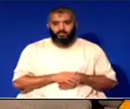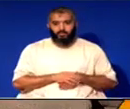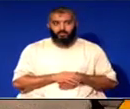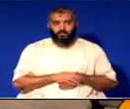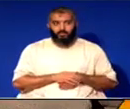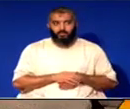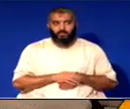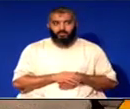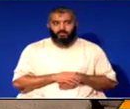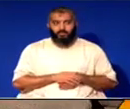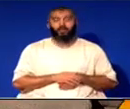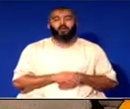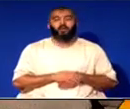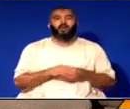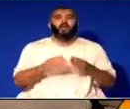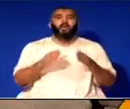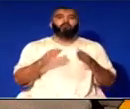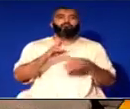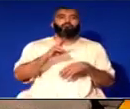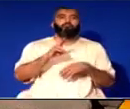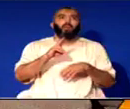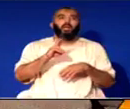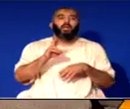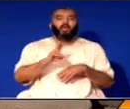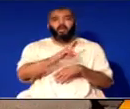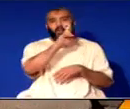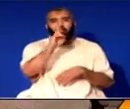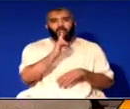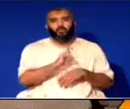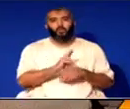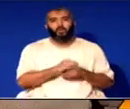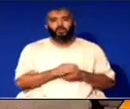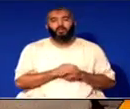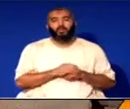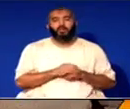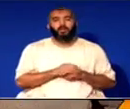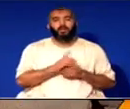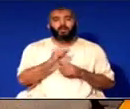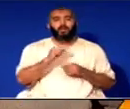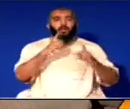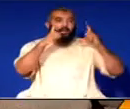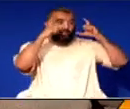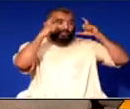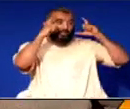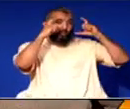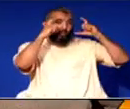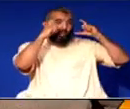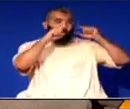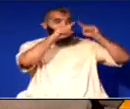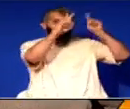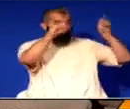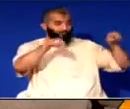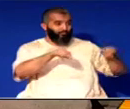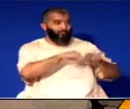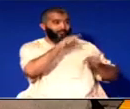صورت على الأشخاص. انا يبرك هما كاين بعض الشيوخ يقولوا لنا الصوره